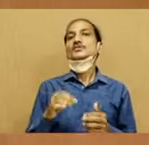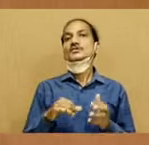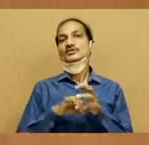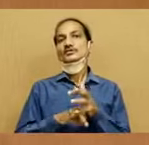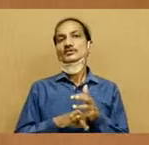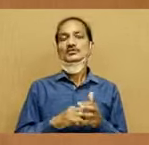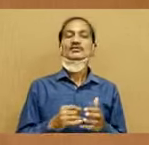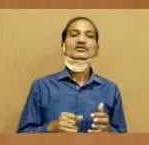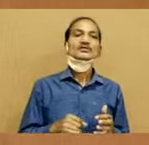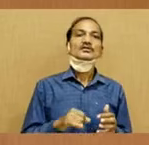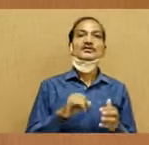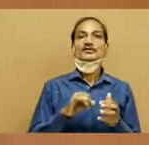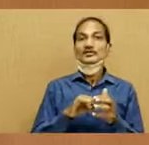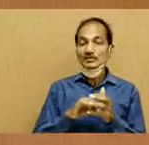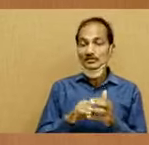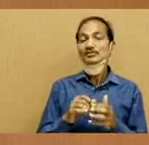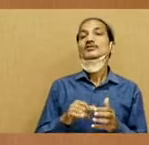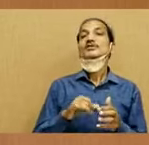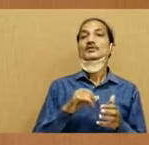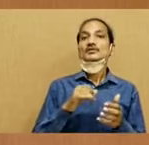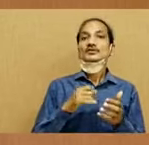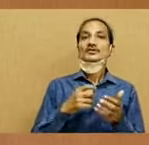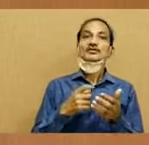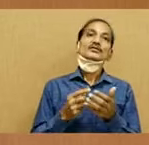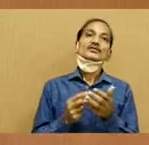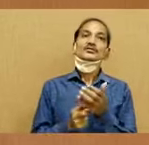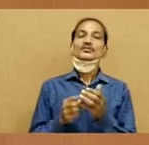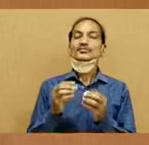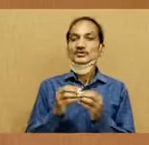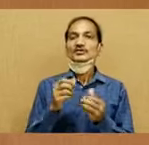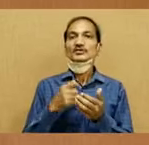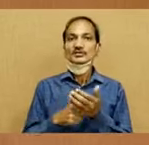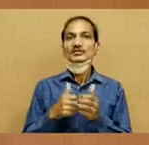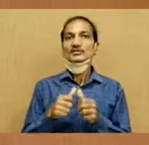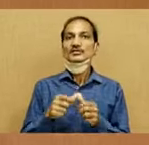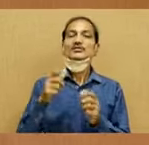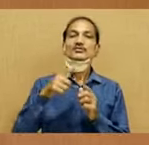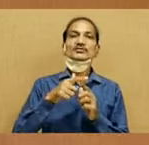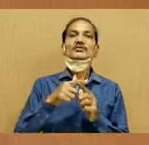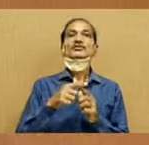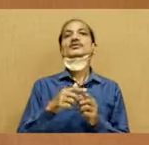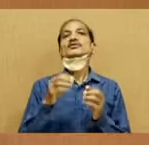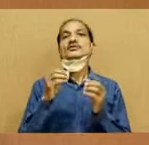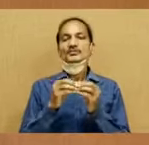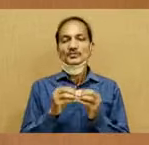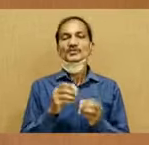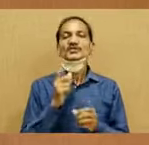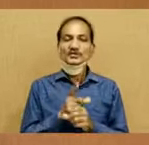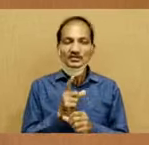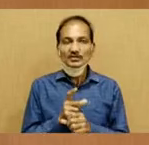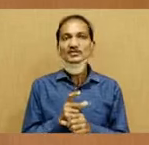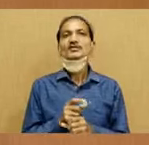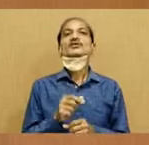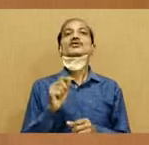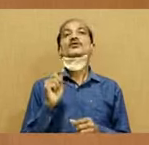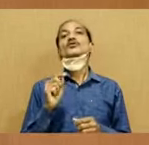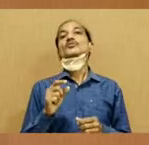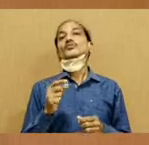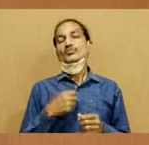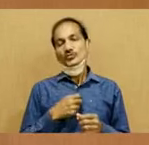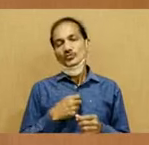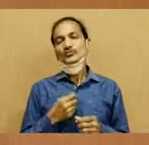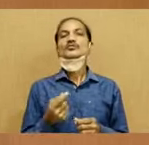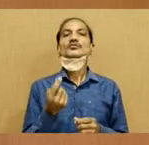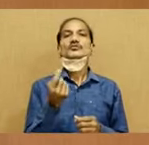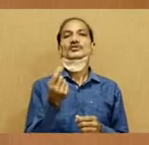श्रीमती शालिनी पंडित महोदया मु सर्वप्रथमे अनुरोध करी श्रीजुक्त बागची महोदय को सरकार को द्वारा